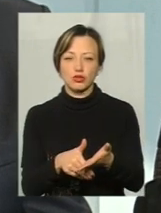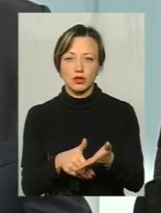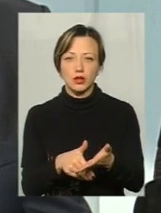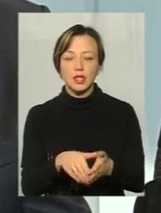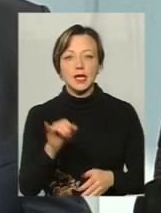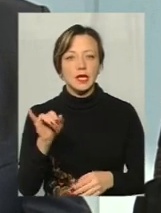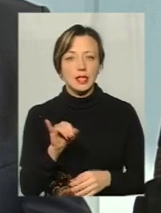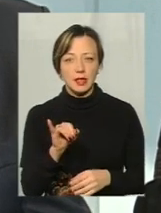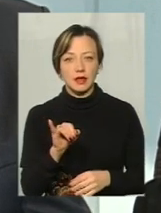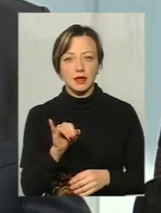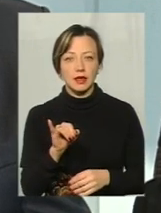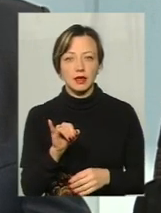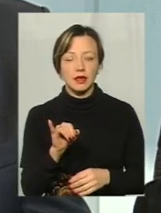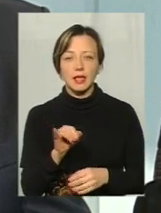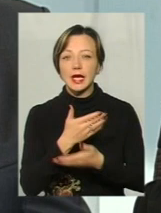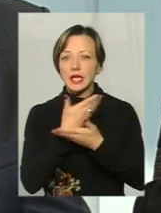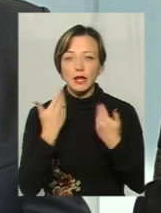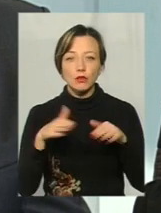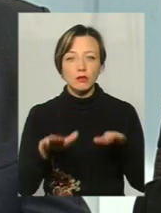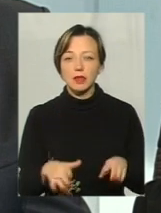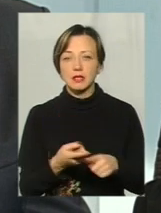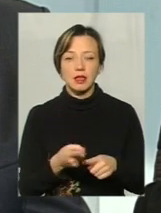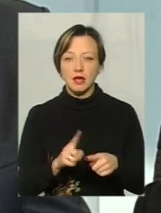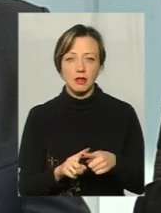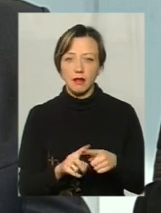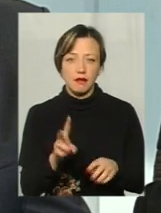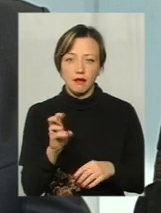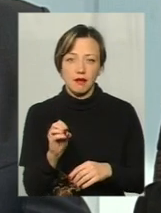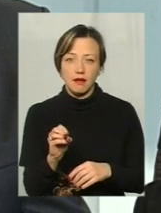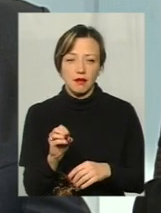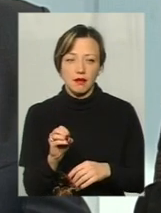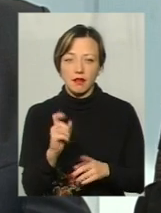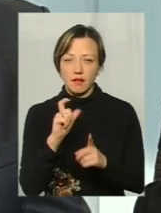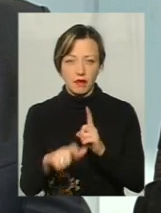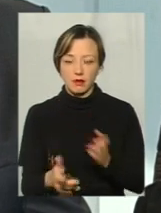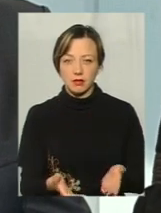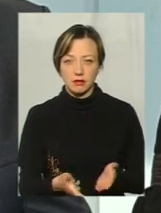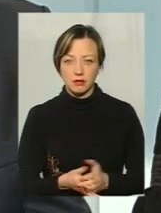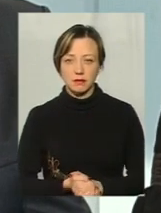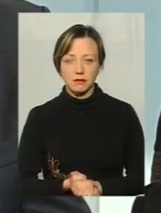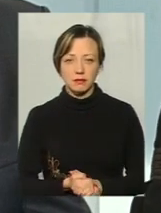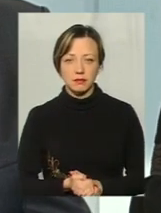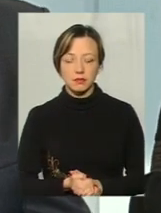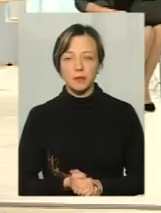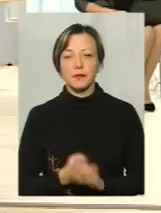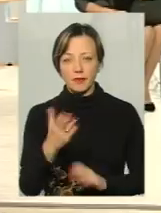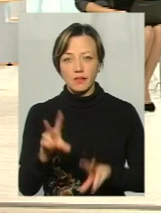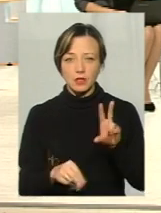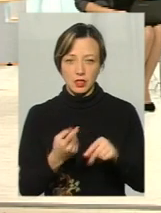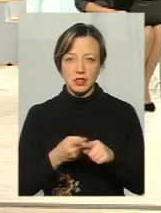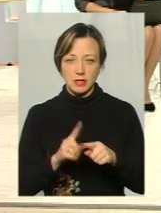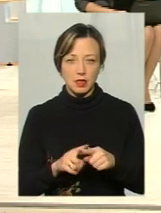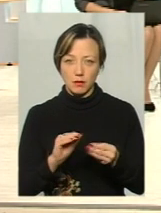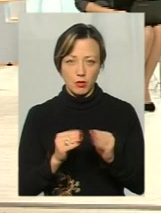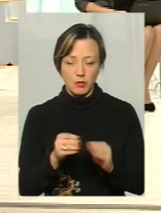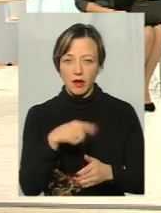И нету места, это не ответ. То вы вважаете, что это в принципе не